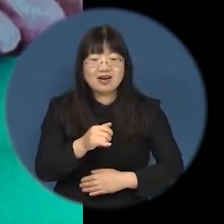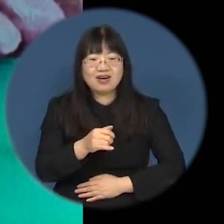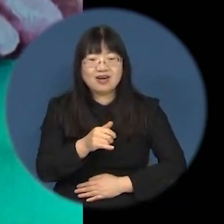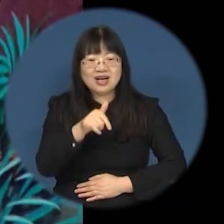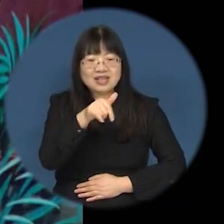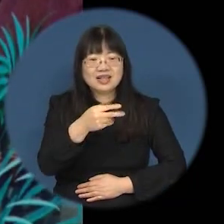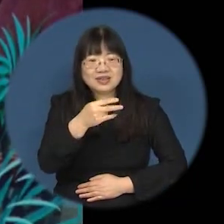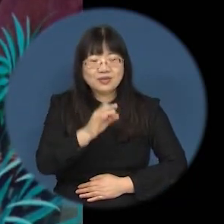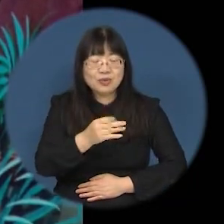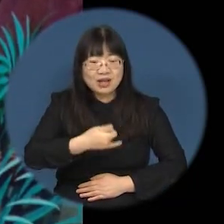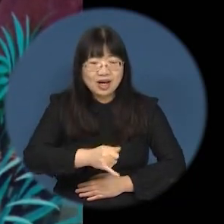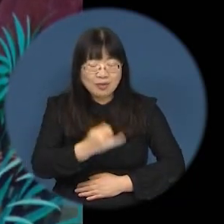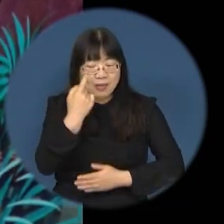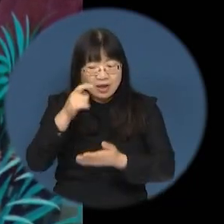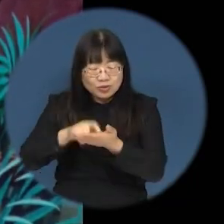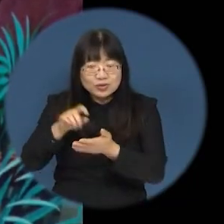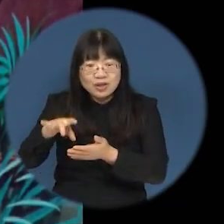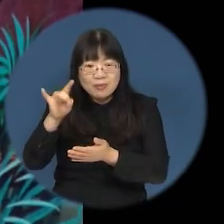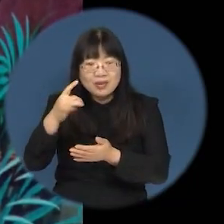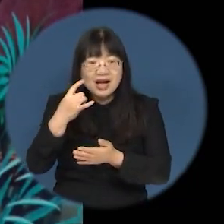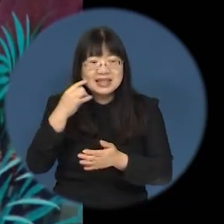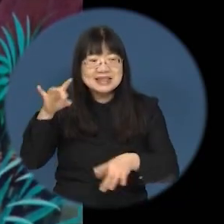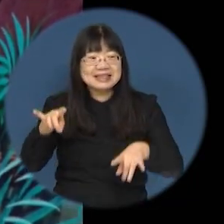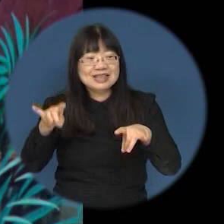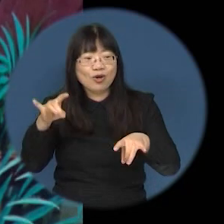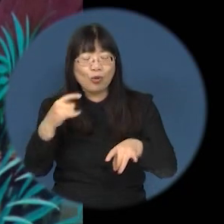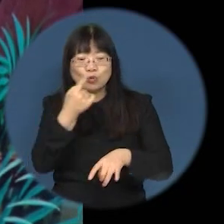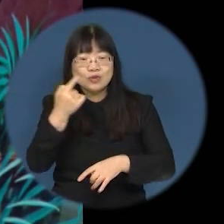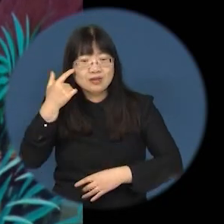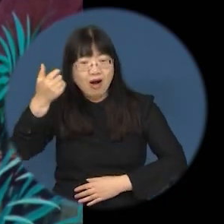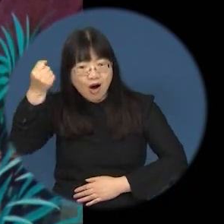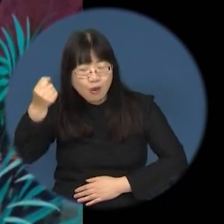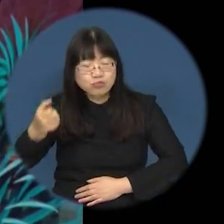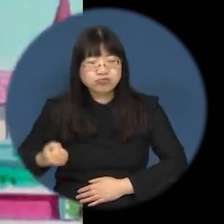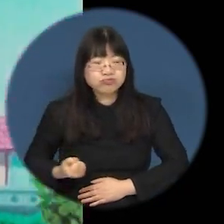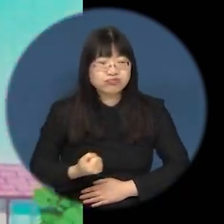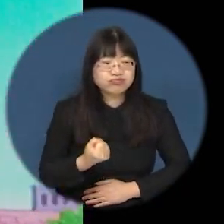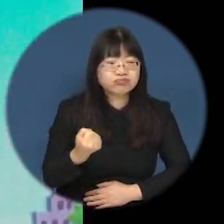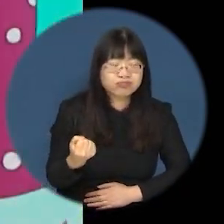하고 처음에는 이것이 인형인 줄 알고 들고 온 거예요. 예, 예.